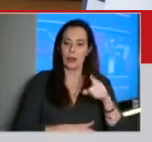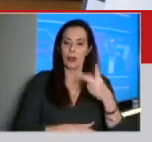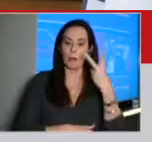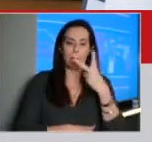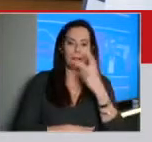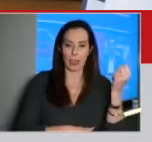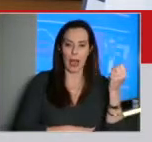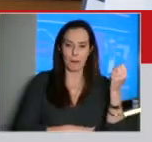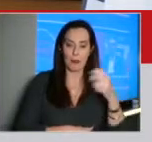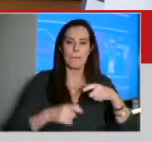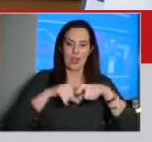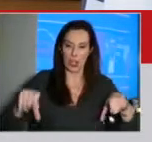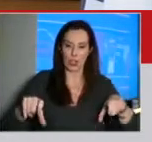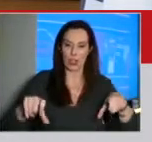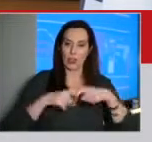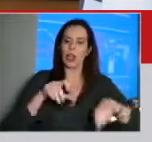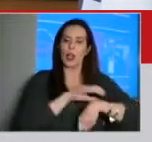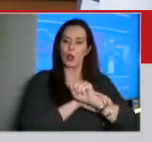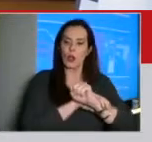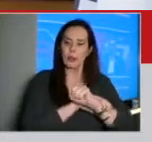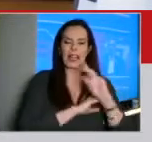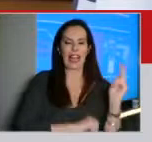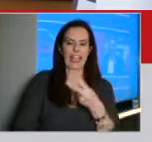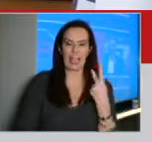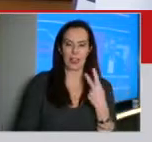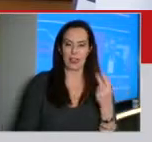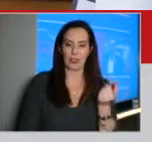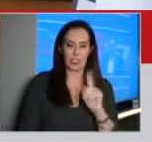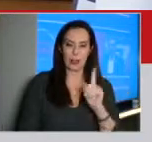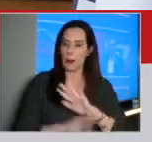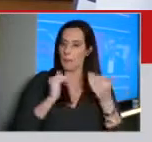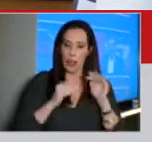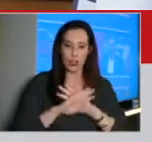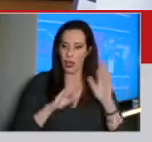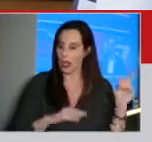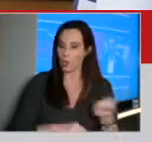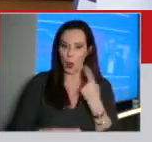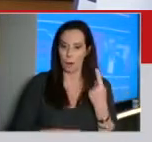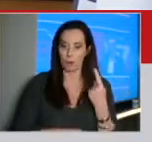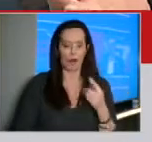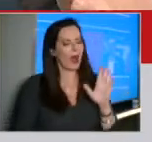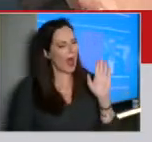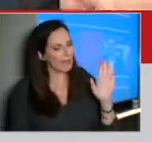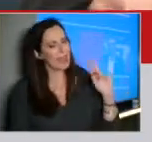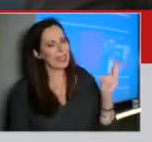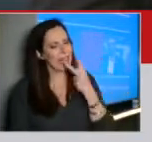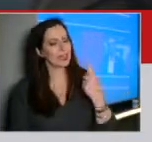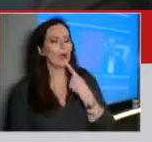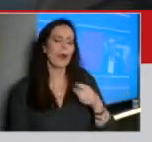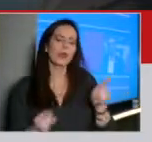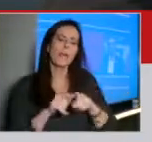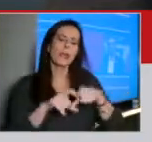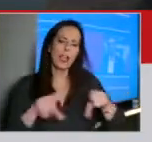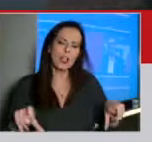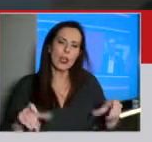200 סחבקים, שזה מגרשי כדורגל קהילתיים, ללא מאצ'ינג, לכל הרשויות במדינת ישראל כמעט. כן, אבל קהילתיים, אני מדבר על אותם